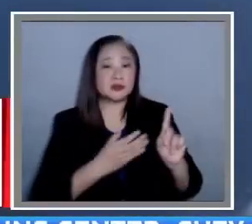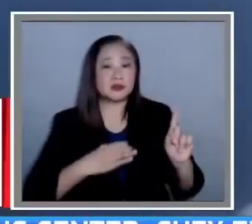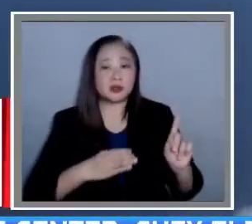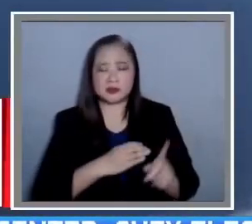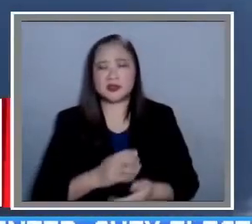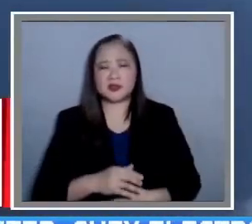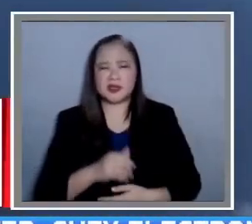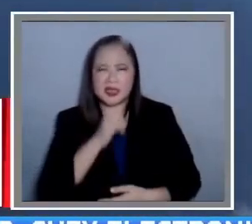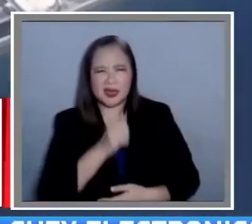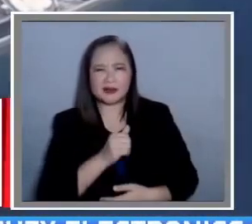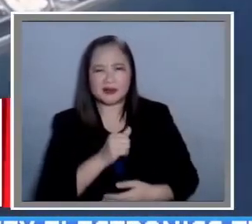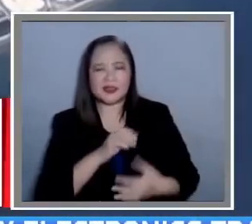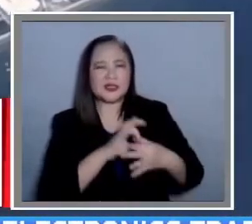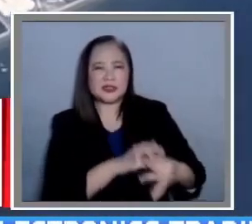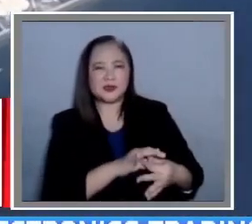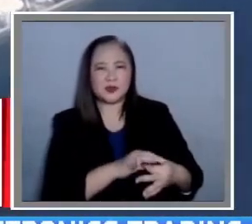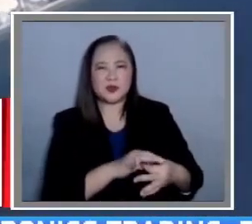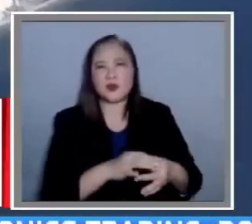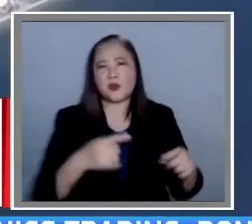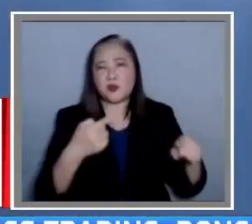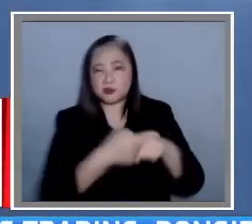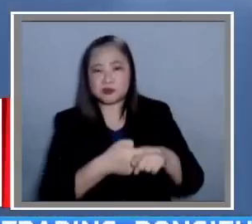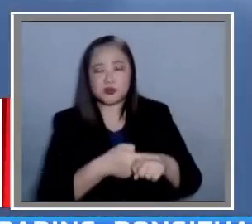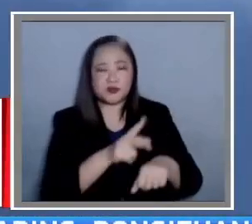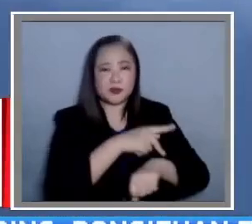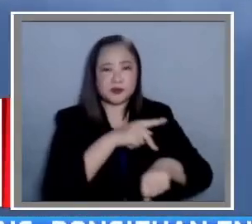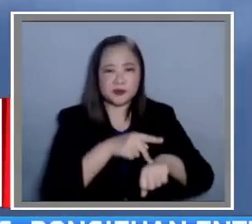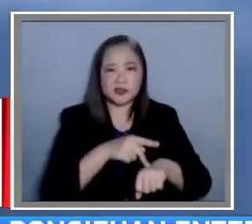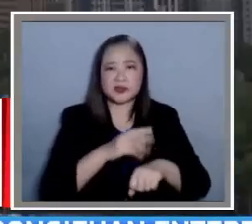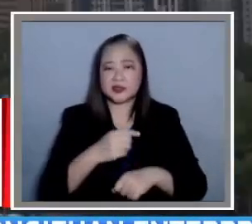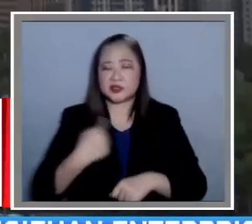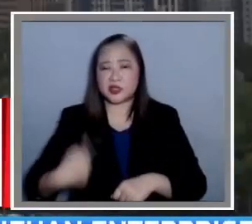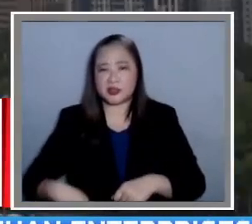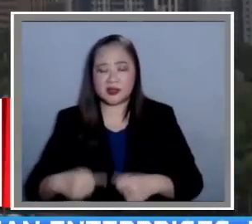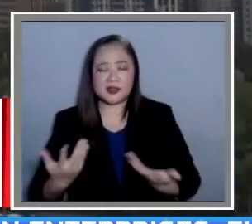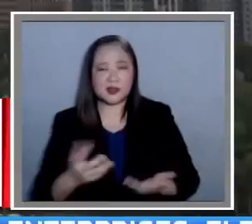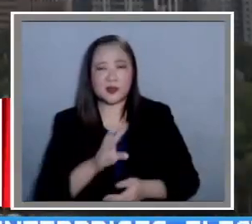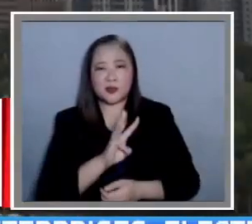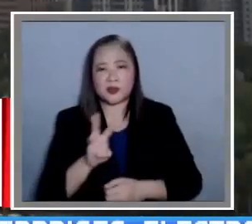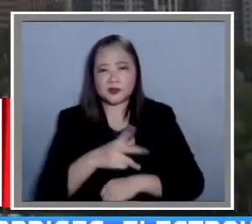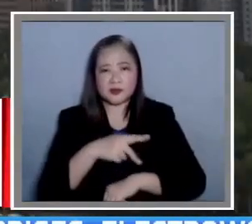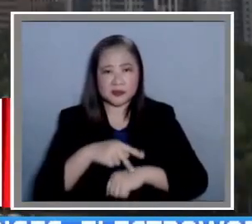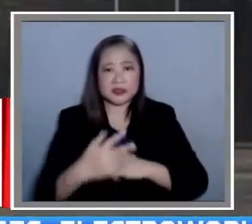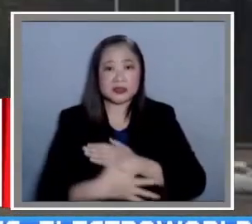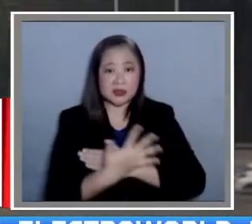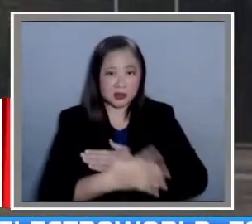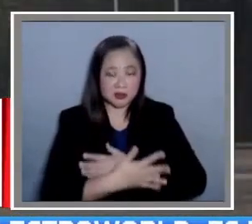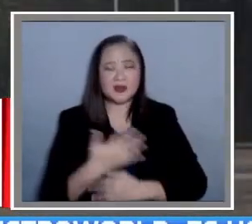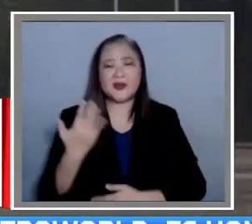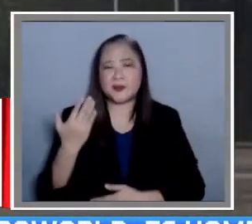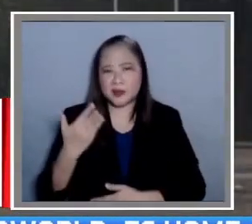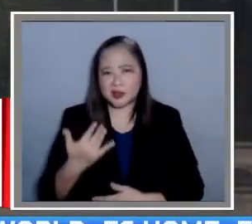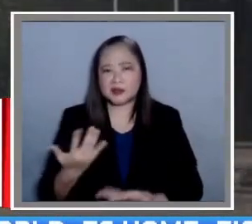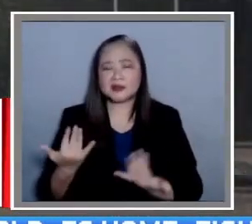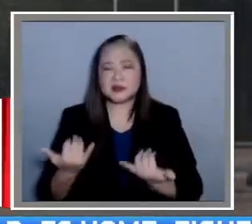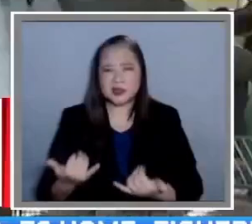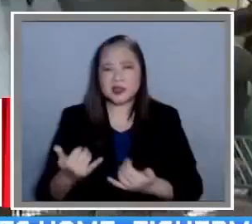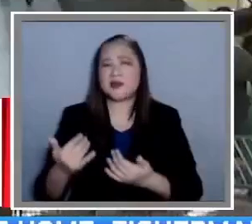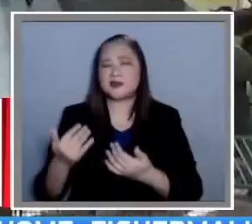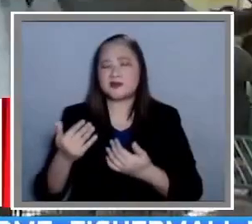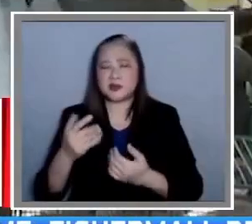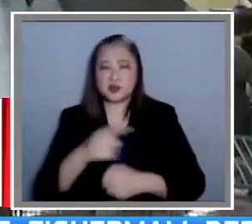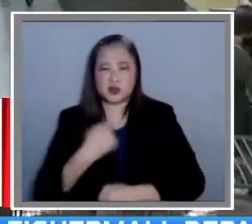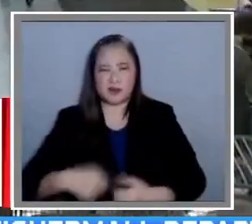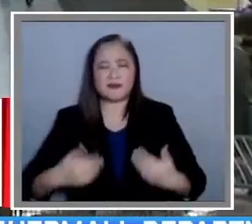Pilipinas at China sa West philippin C ang nangyari dahil matagal na raw nagpapatupad ng death penalty ang China